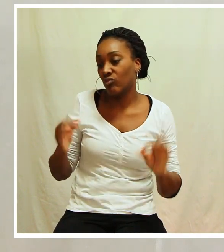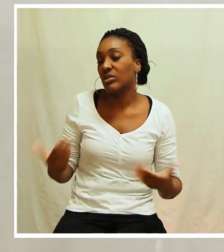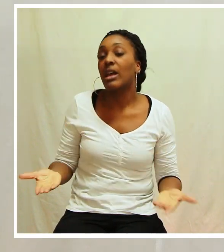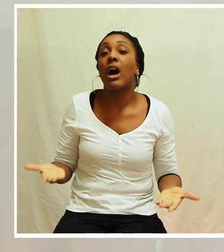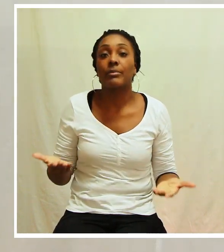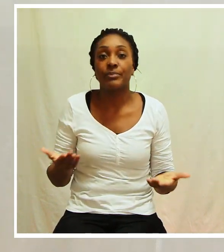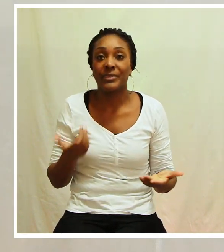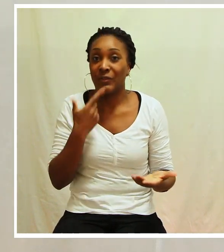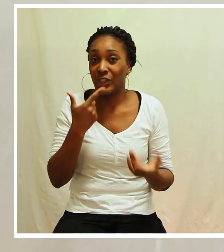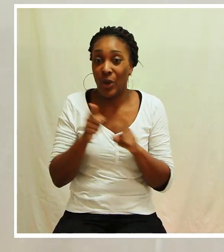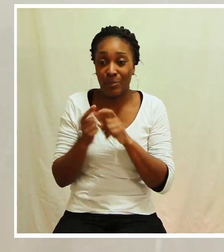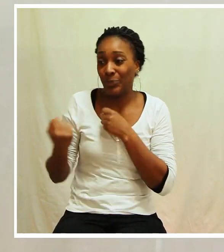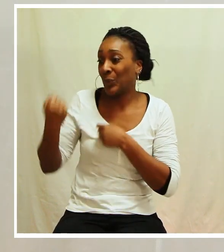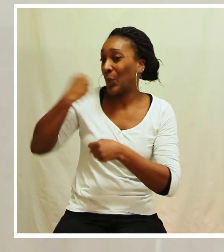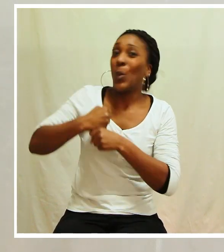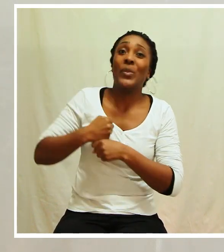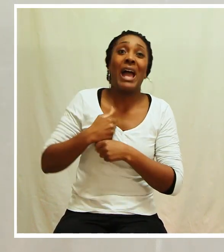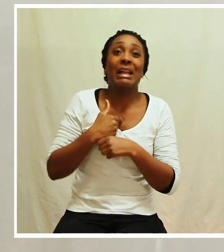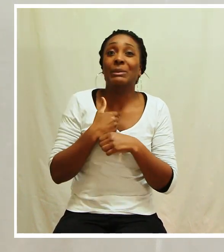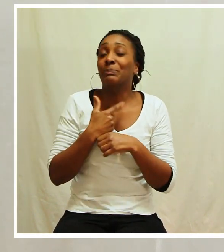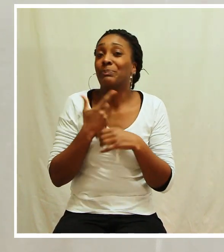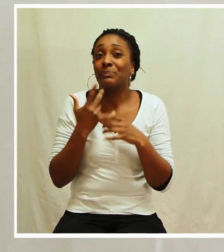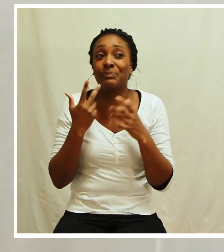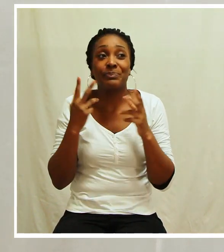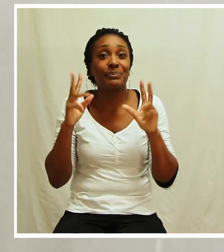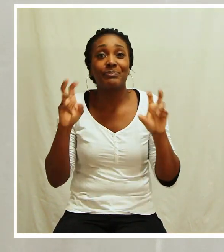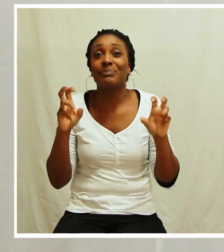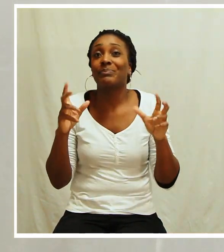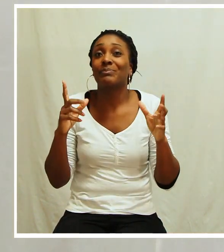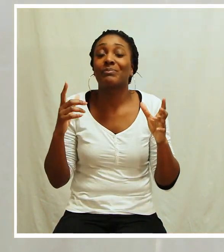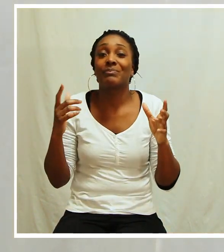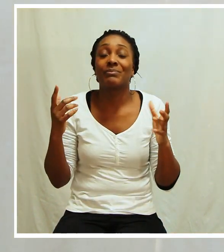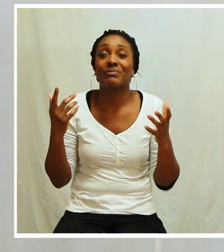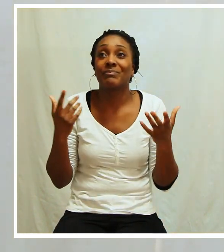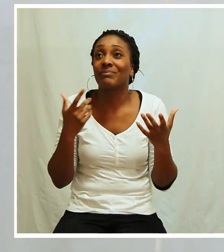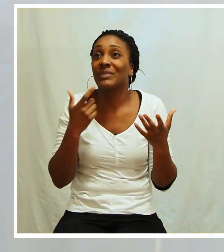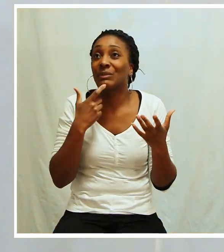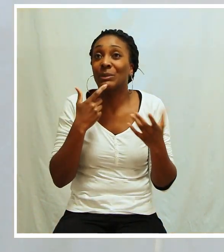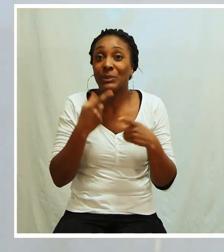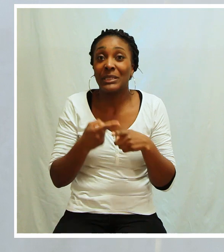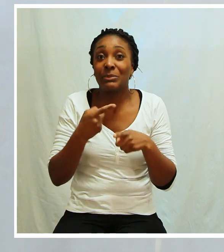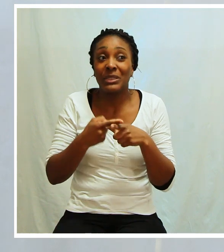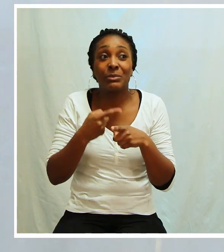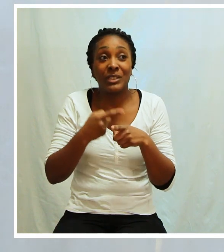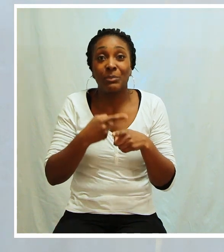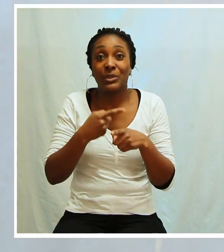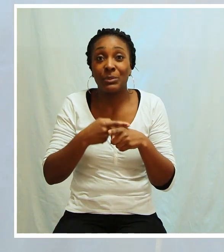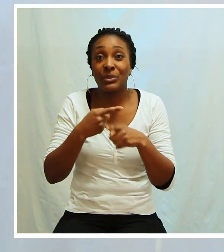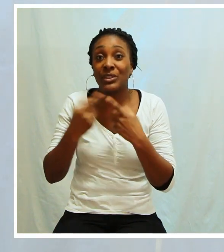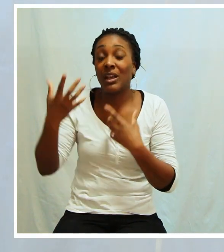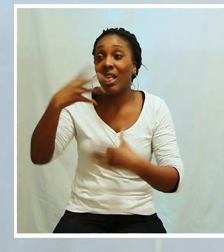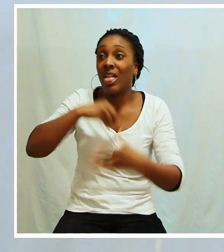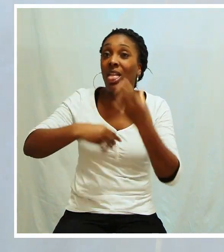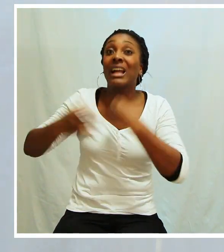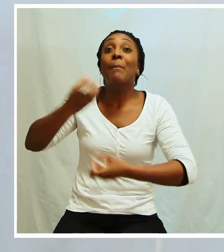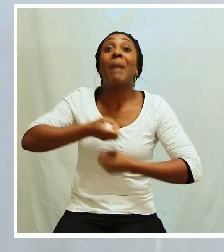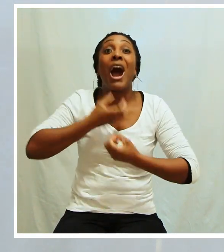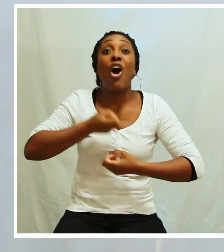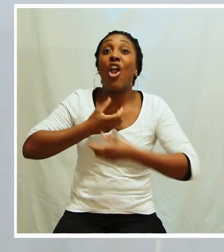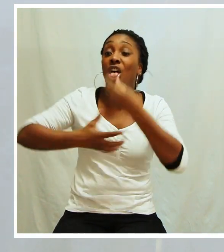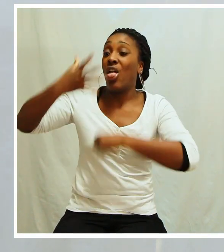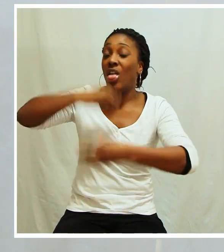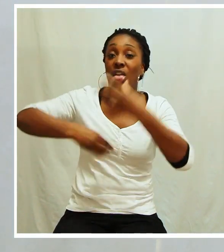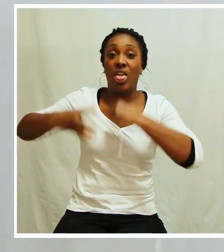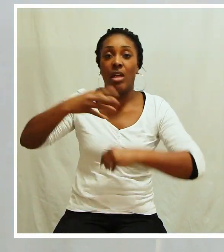te condamne, en fait. C'est pas seulement sur le coup qui est un choc, c'est que petit à petit, à la longue, eh bien, ça te détruit, ça détruit